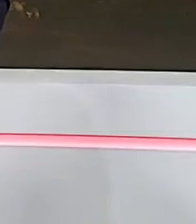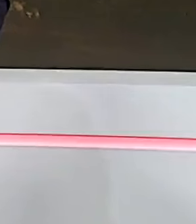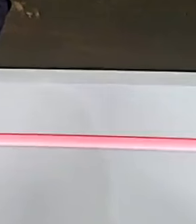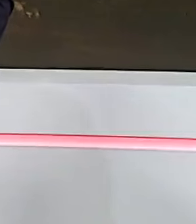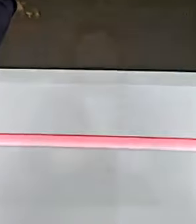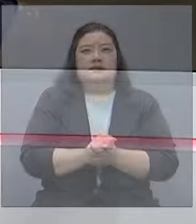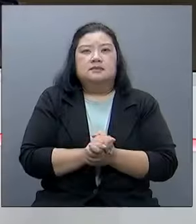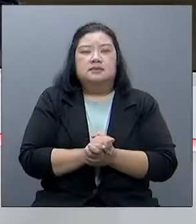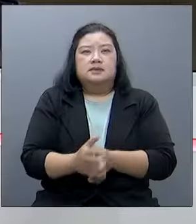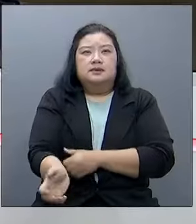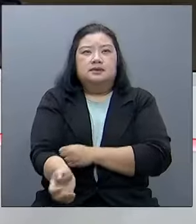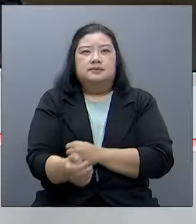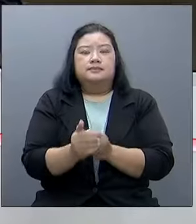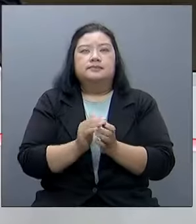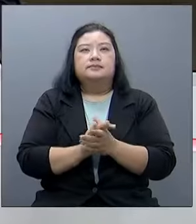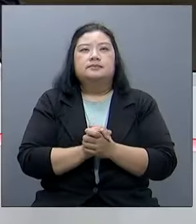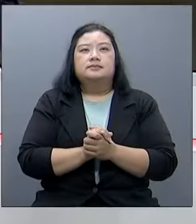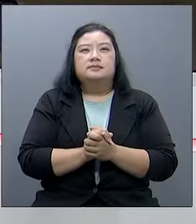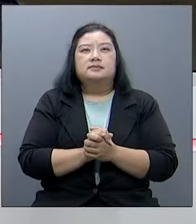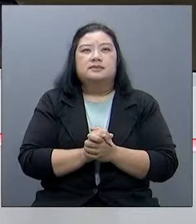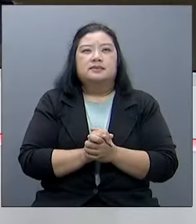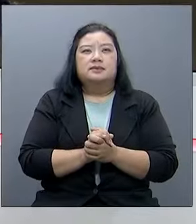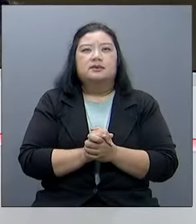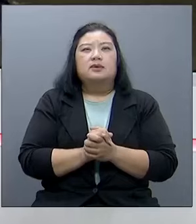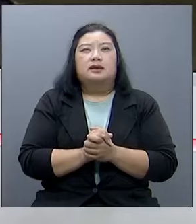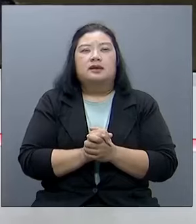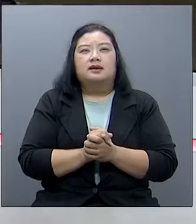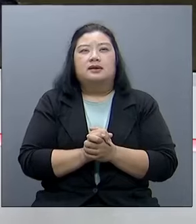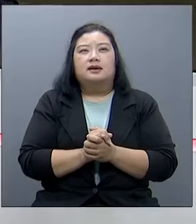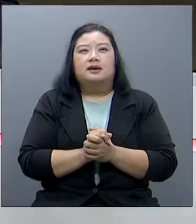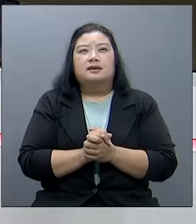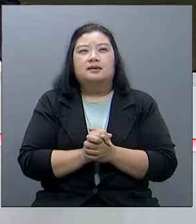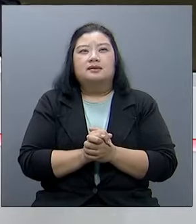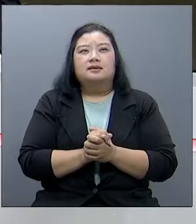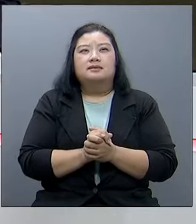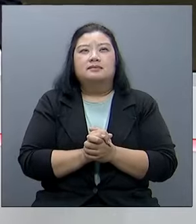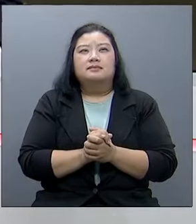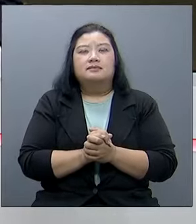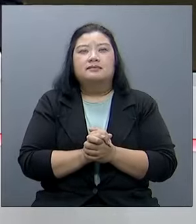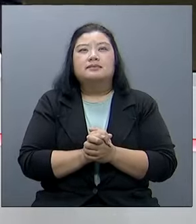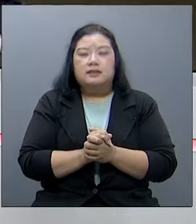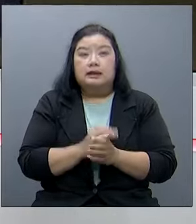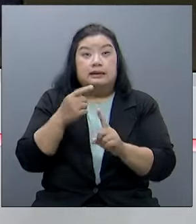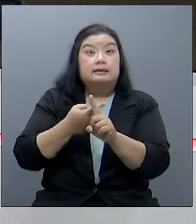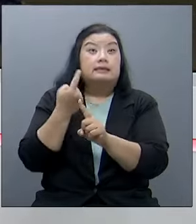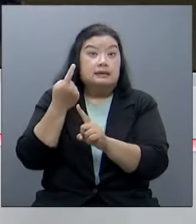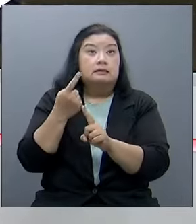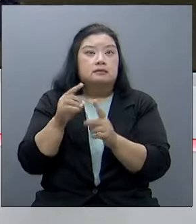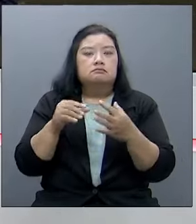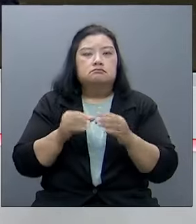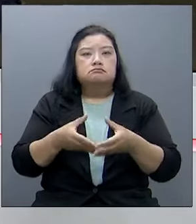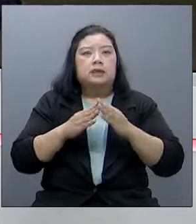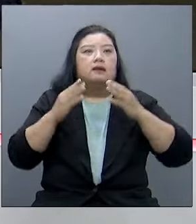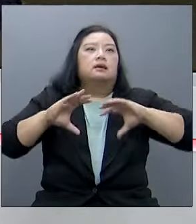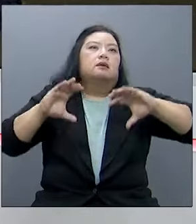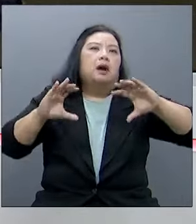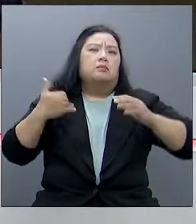มชีวิตที่พลิกฐานของคนในพื้นที่ตอนบนในช่ง 1 เดือนที่ผ่านมาทำให้รัฐบาลถูกตงคำถามอย่างมากค่ะวันนี้นายกรั